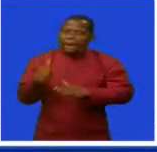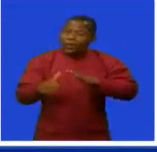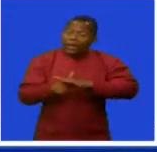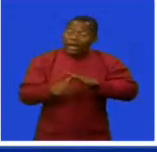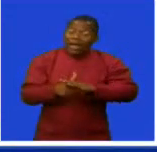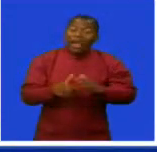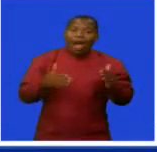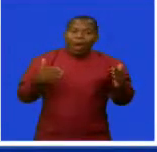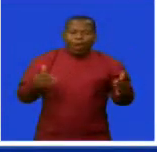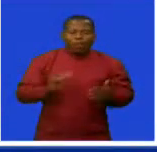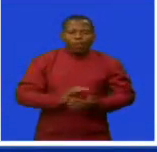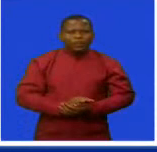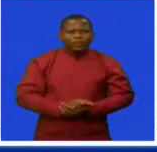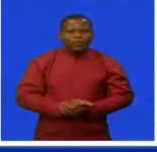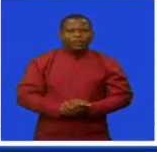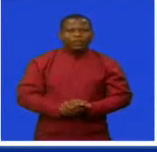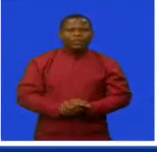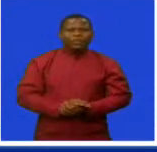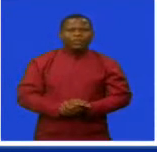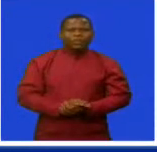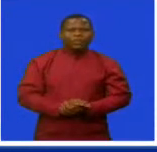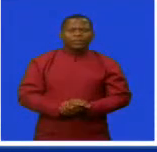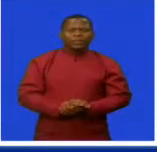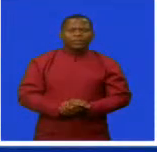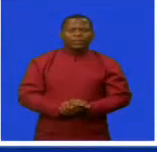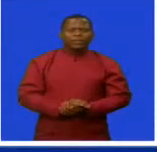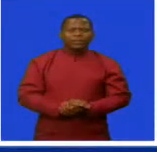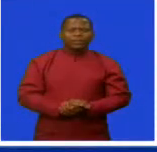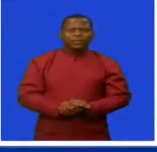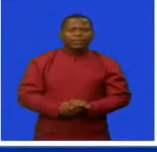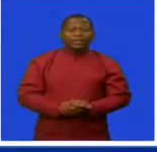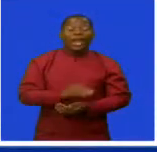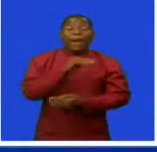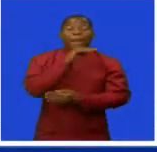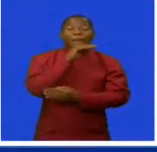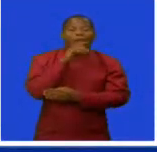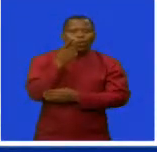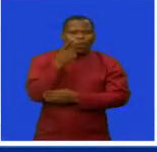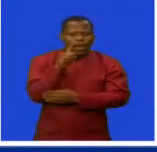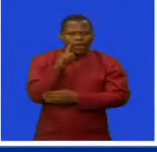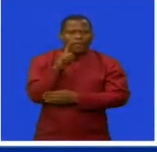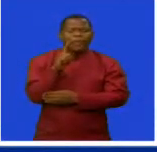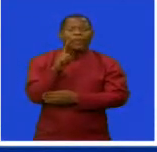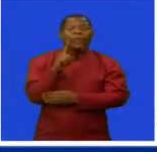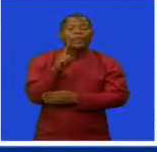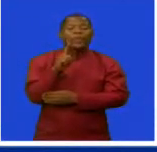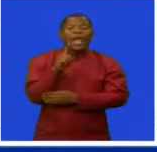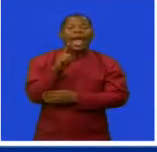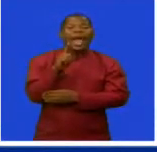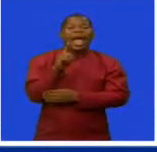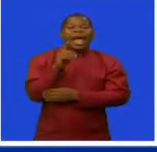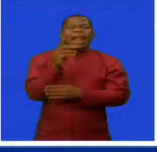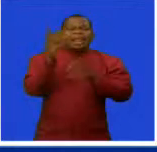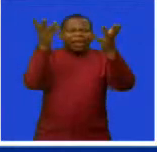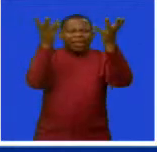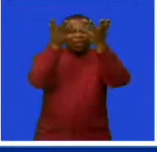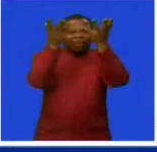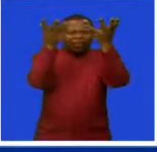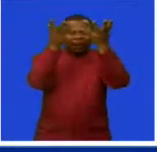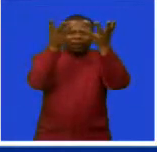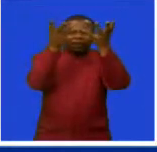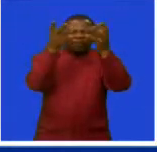loludwadwasi lesinalo ledulo ludzinga kokuthi luhlale lukhona.